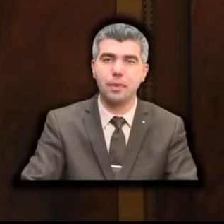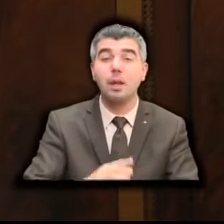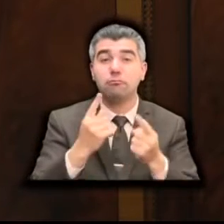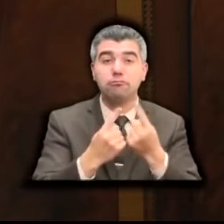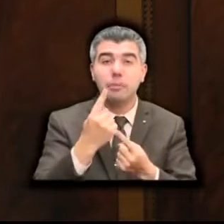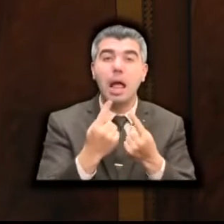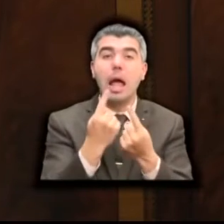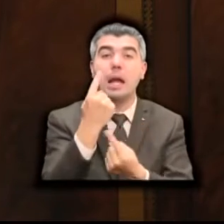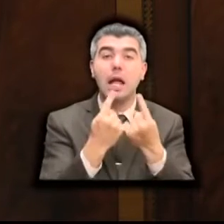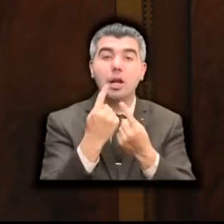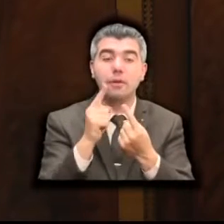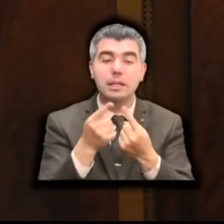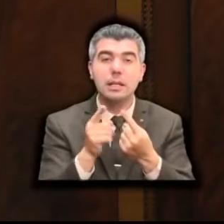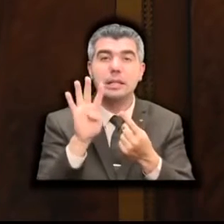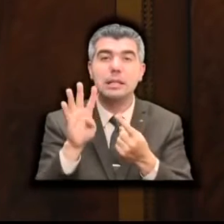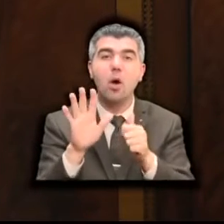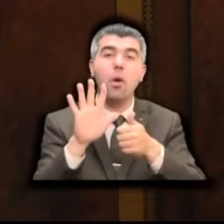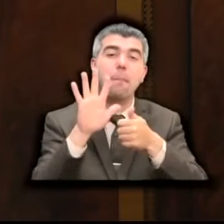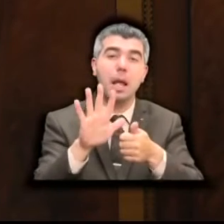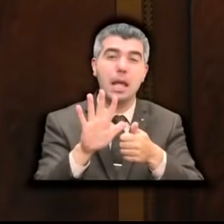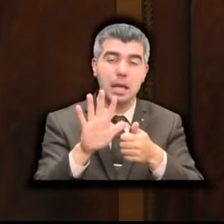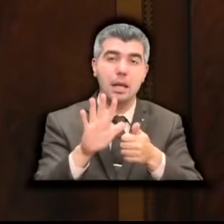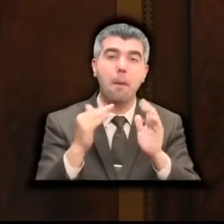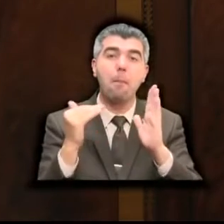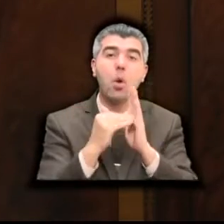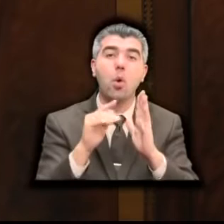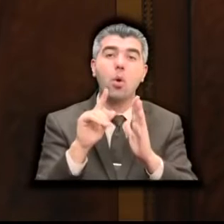من 11.46 مليون من هذا النظام إلى غاية غش